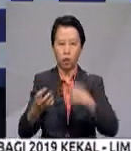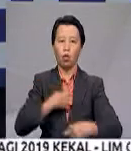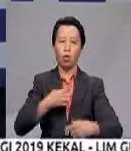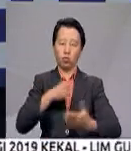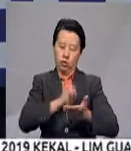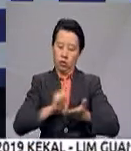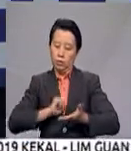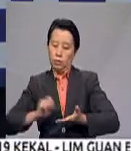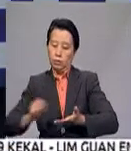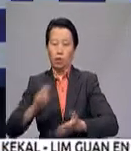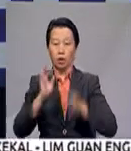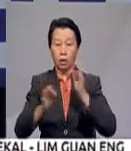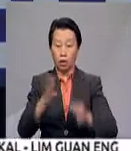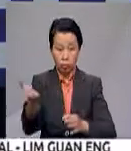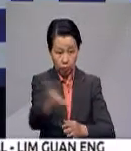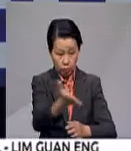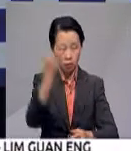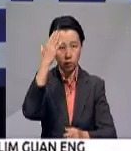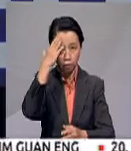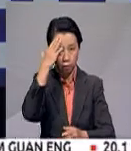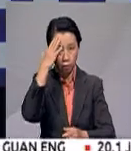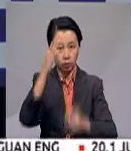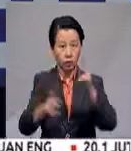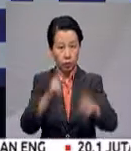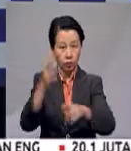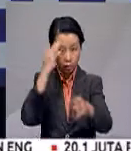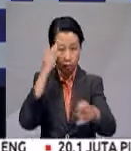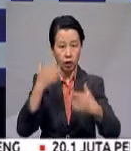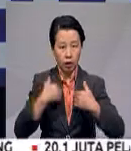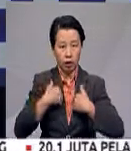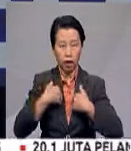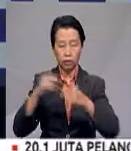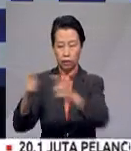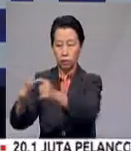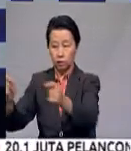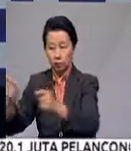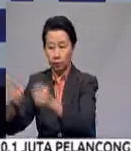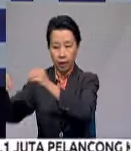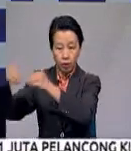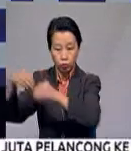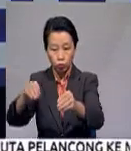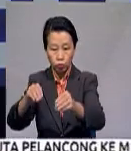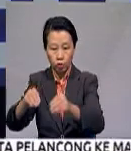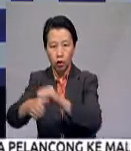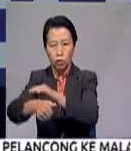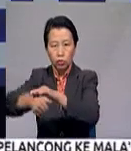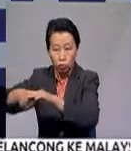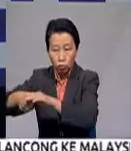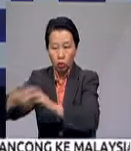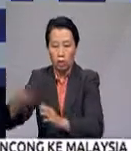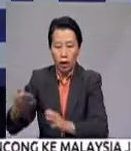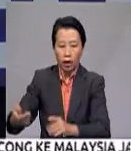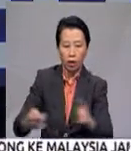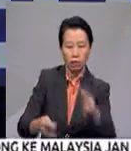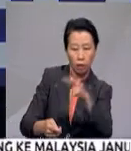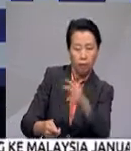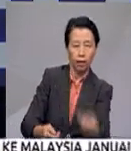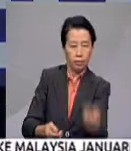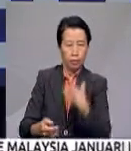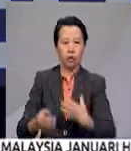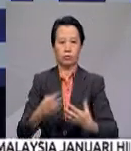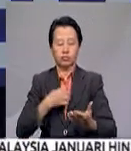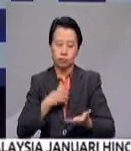tentang kalau mereka tahu adanya premis jualan yang menyorok barang dan sebagainya,